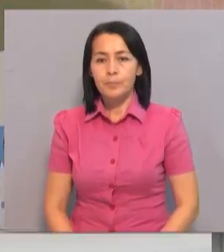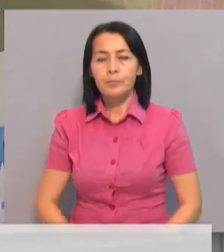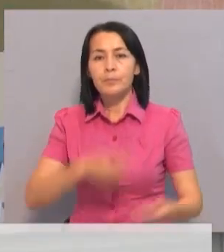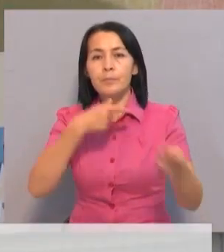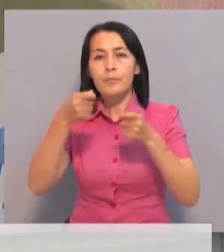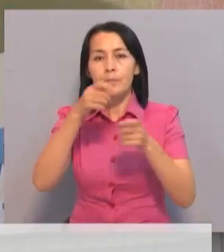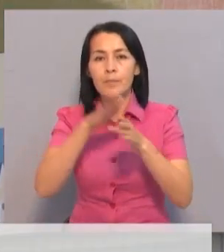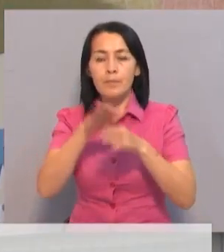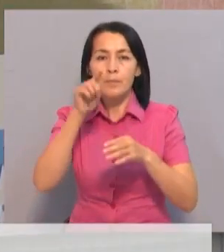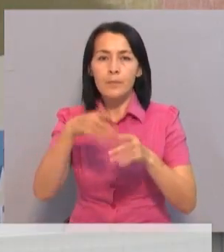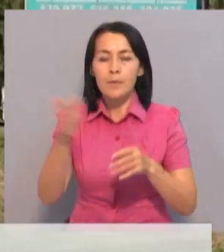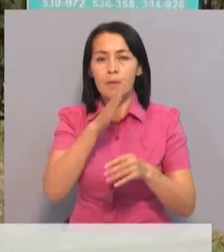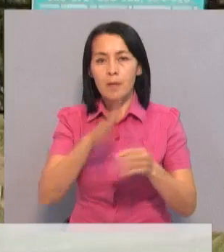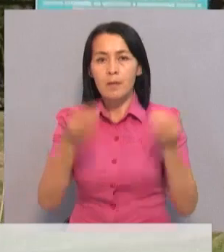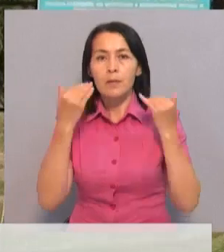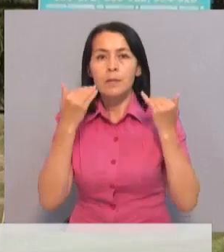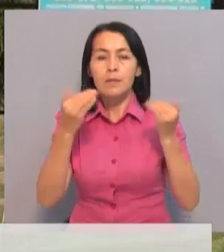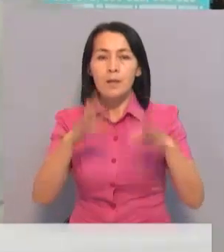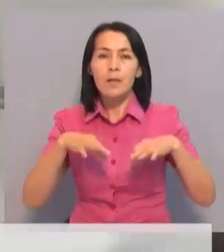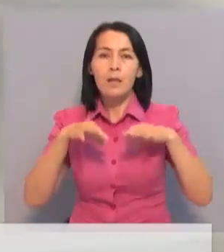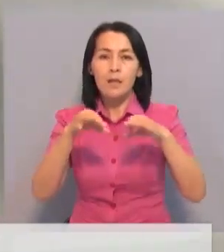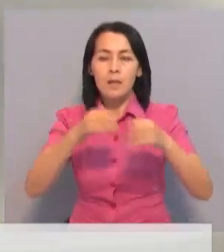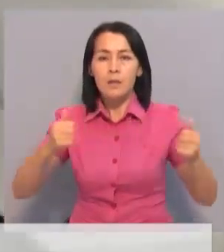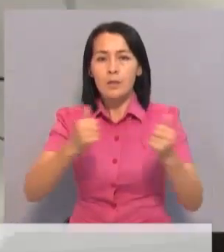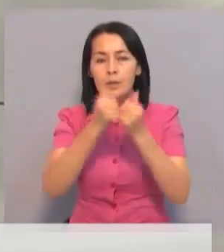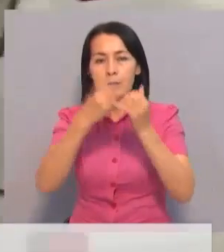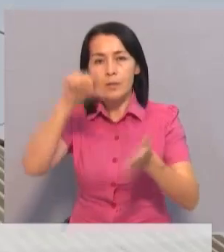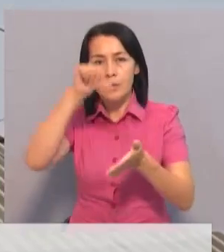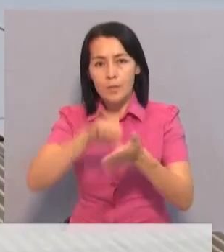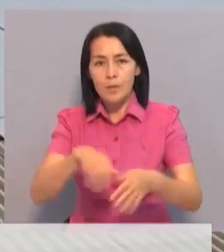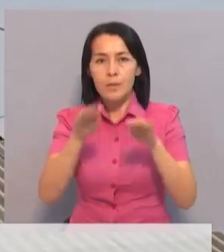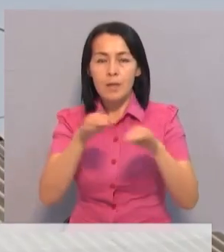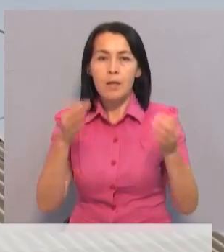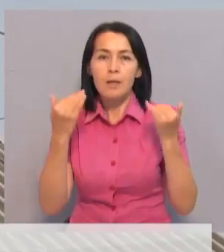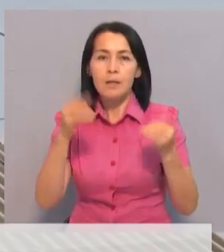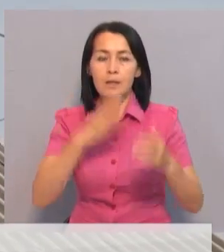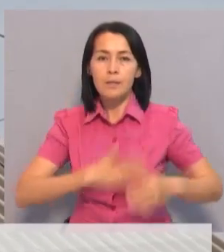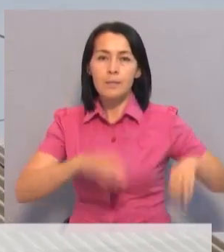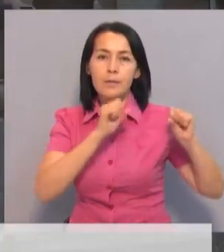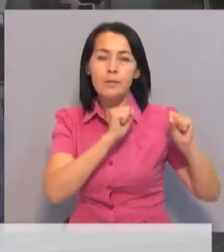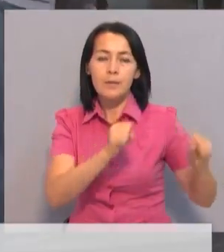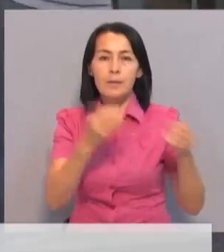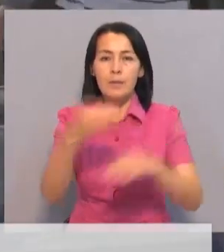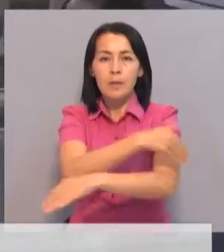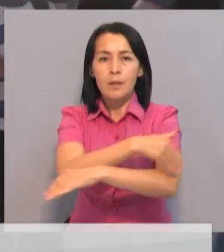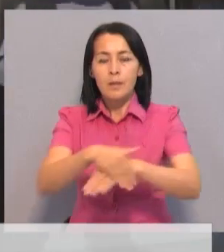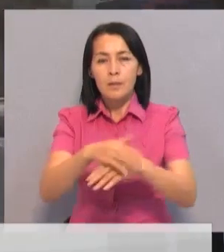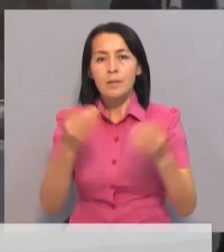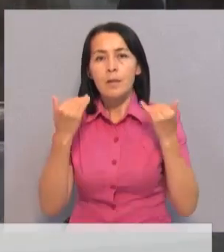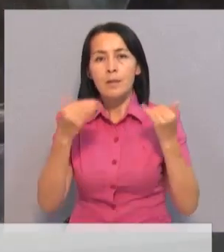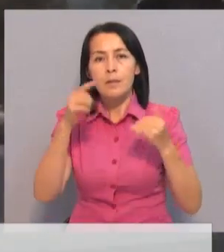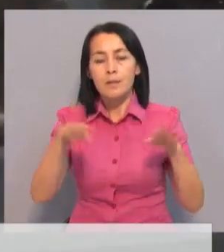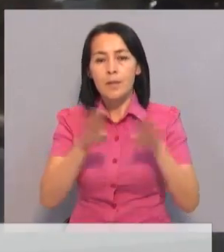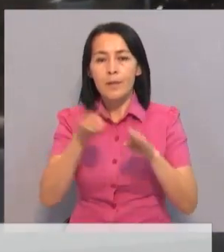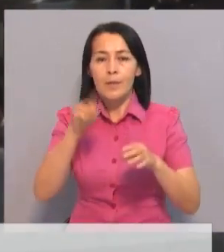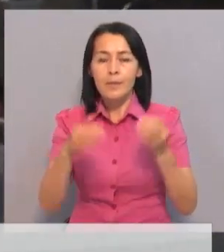Акция проводилась для предотвращения дорожно-транспортных происшествий с участием детей и их безопасности на улицах и дорогах. От